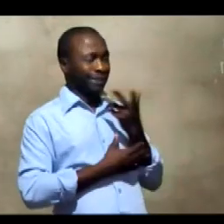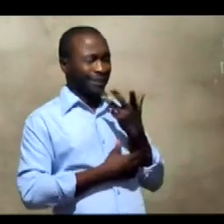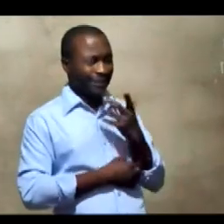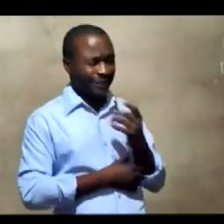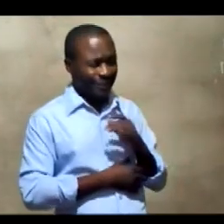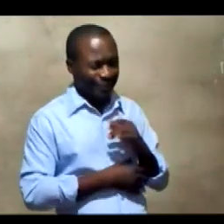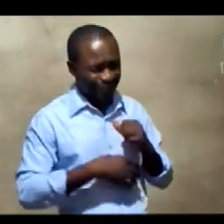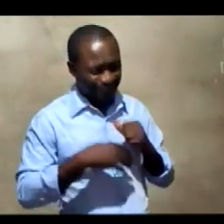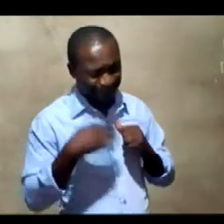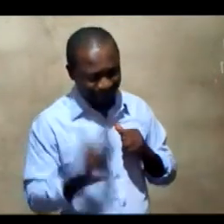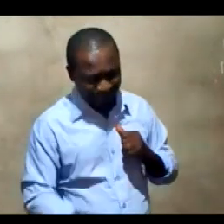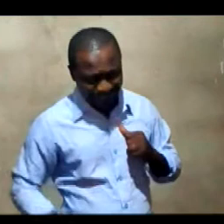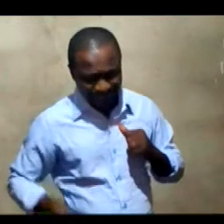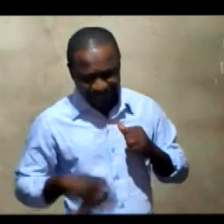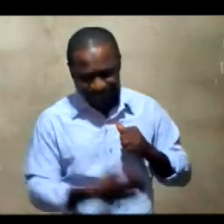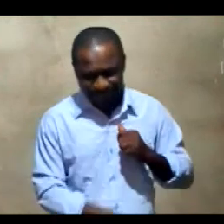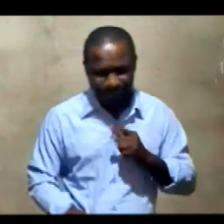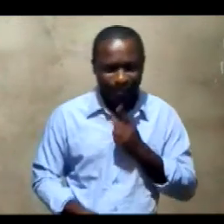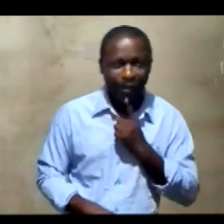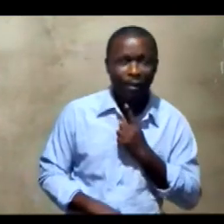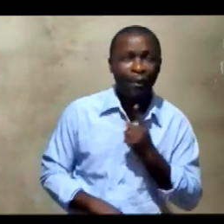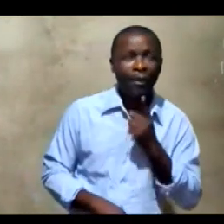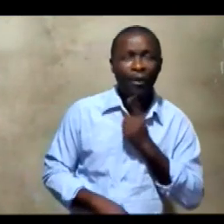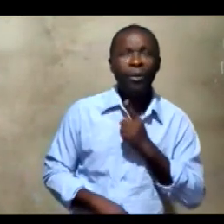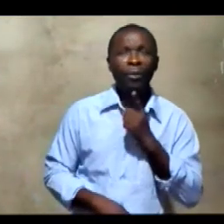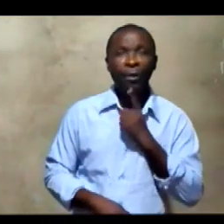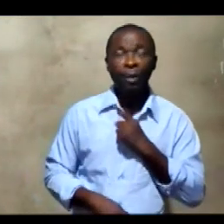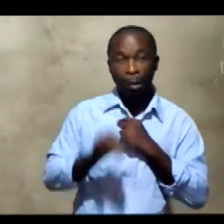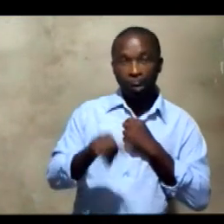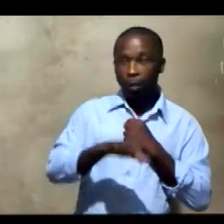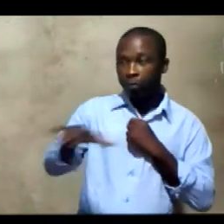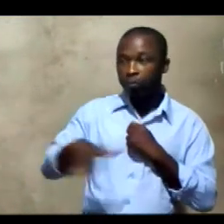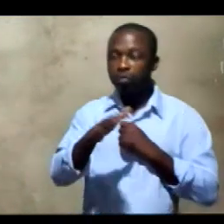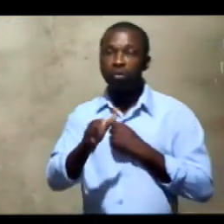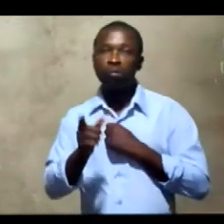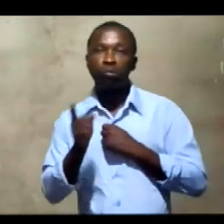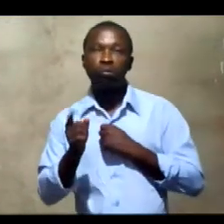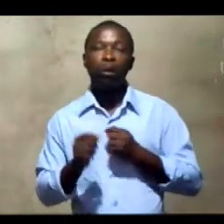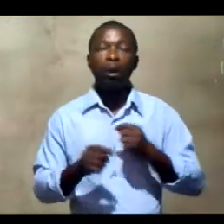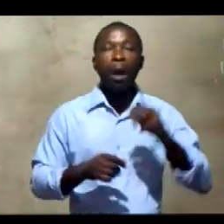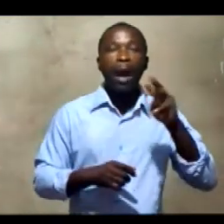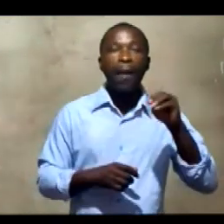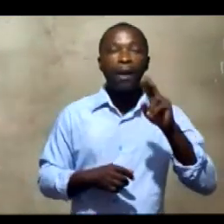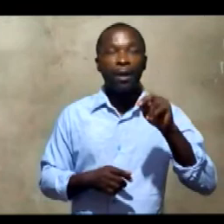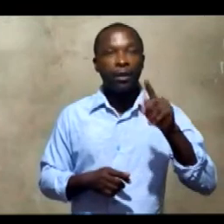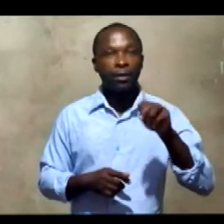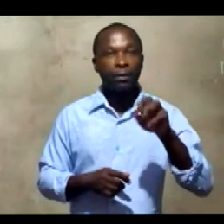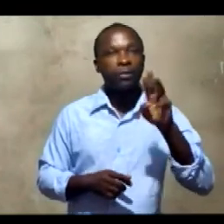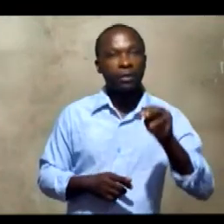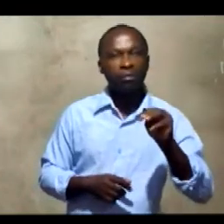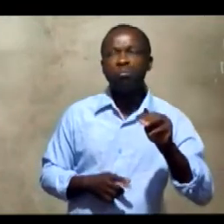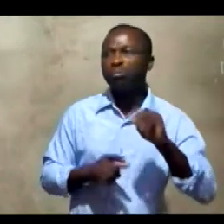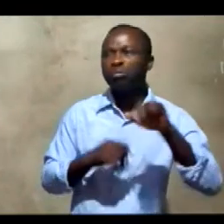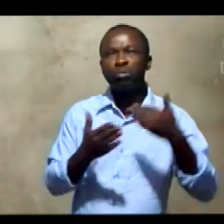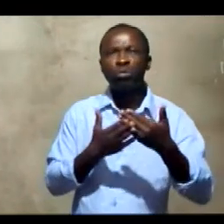cet accident de la circulation étaient tous habitants du quartier Montem à Mandjo. Le conducteur de la moto qui exerçait ce travail